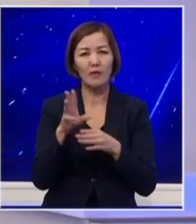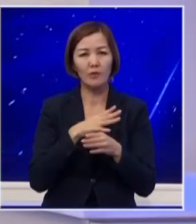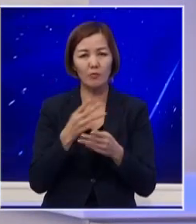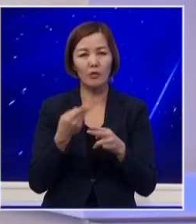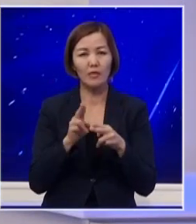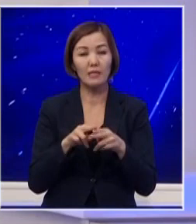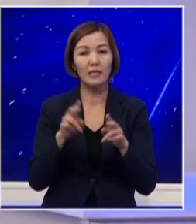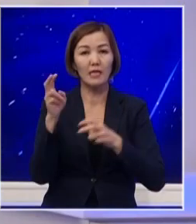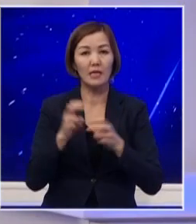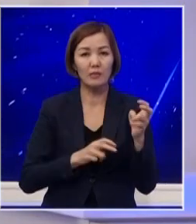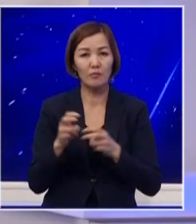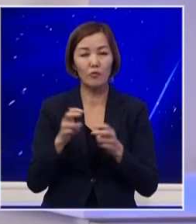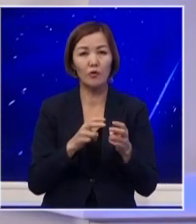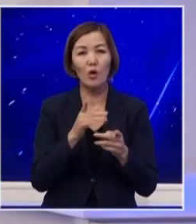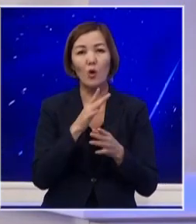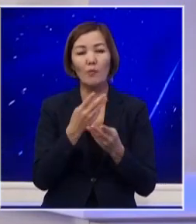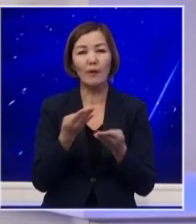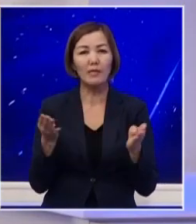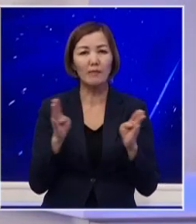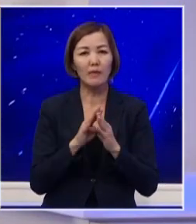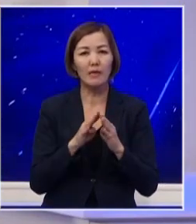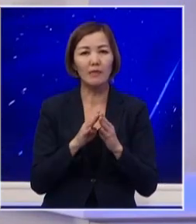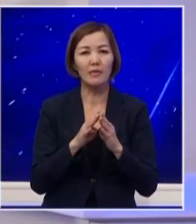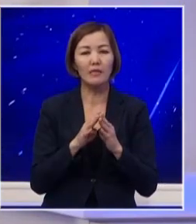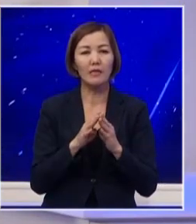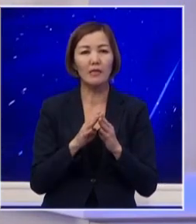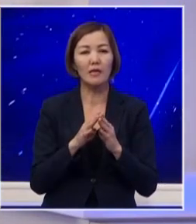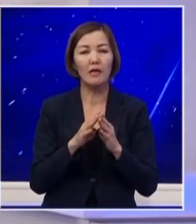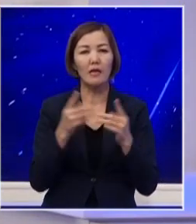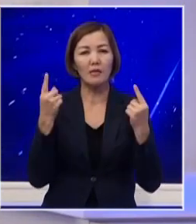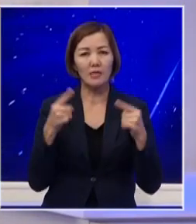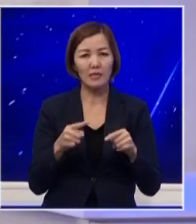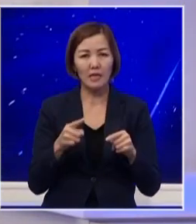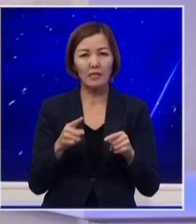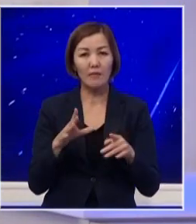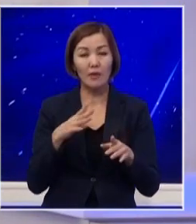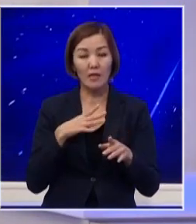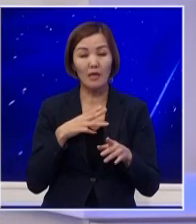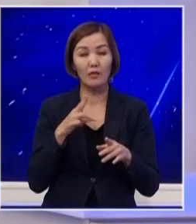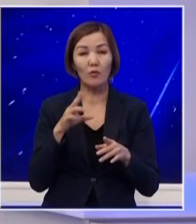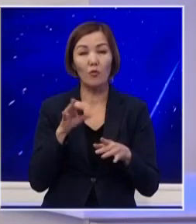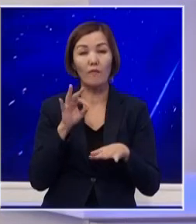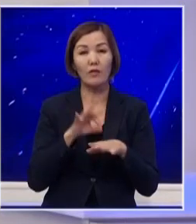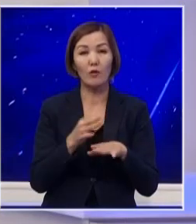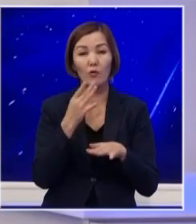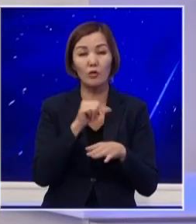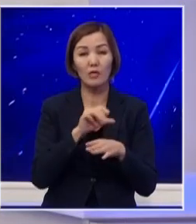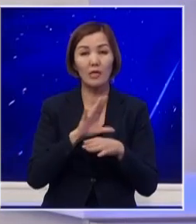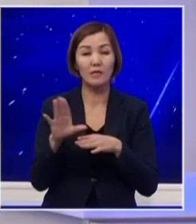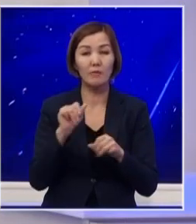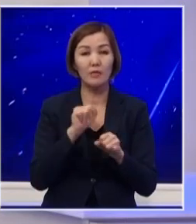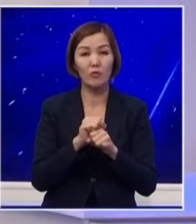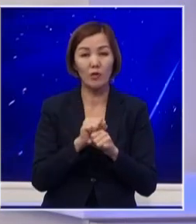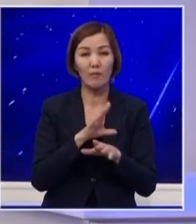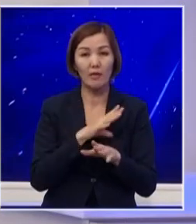отыр. Десе де кәсіпорын пандемия кезінде бір шатқаяқтап қалған, коронавирус салдарынан шетелге экспорт тоқтап